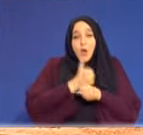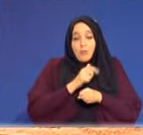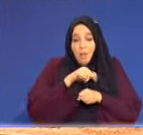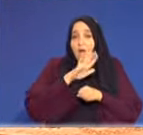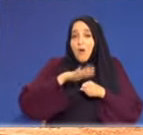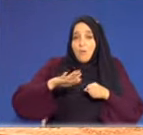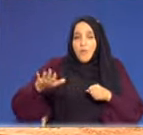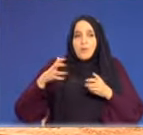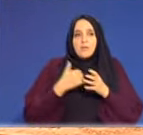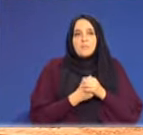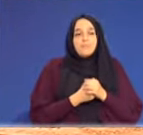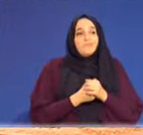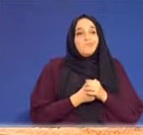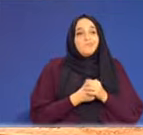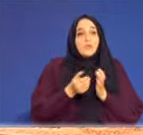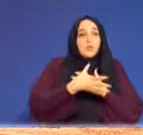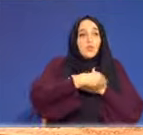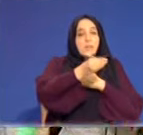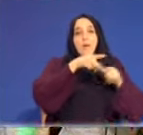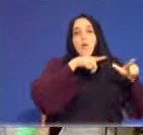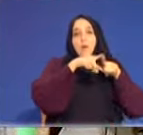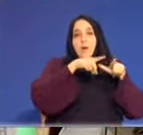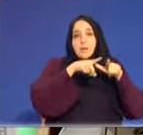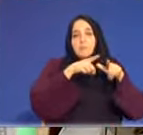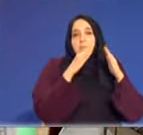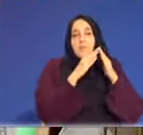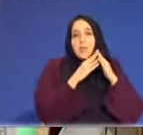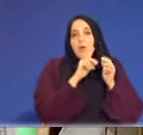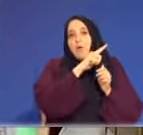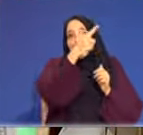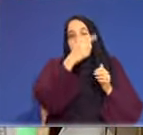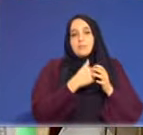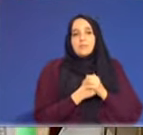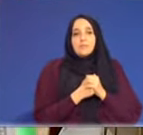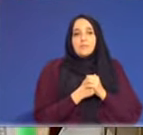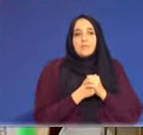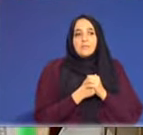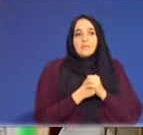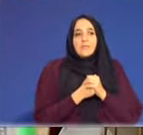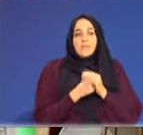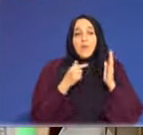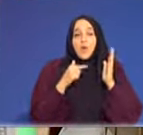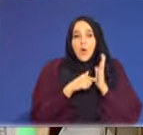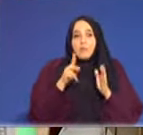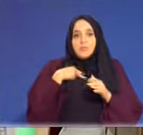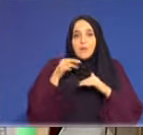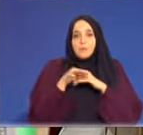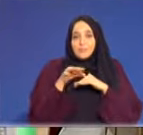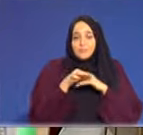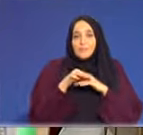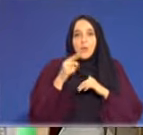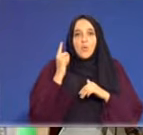أولاد، وراح كرا بيت آخر. دكتور بعد ما عرف الزوج تاع أم